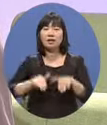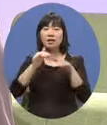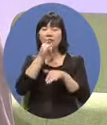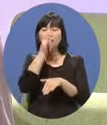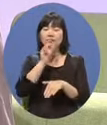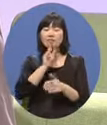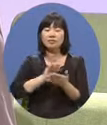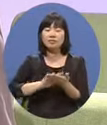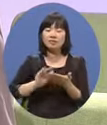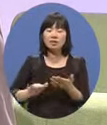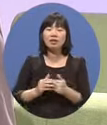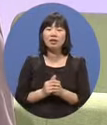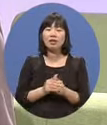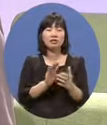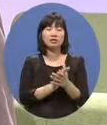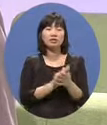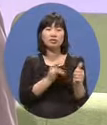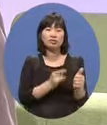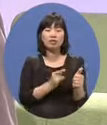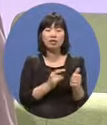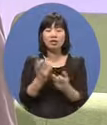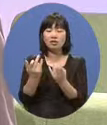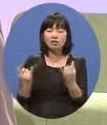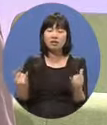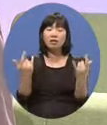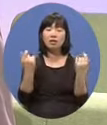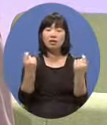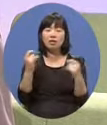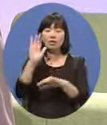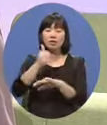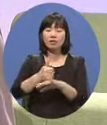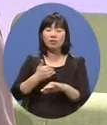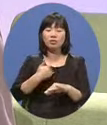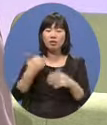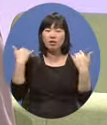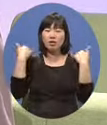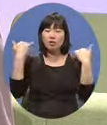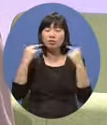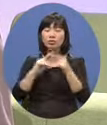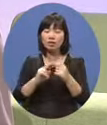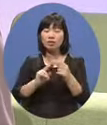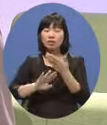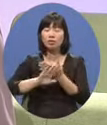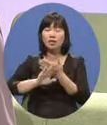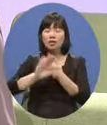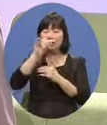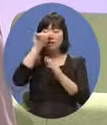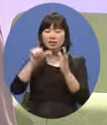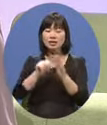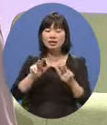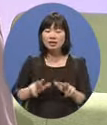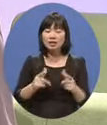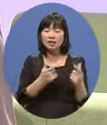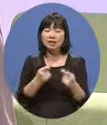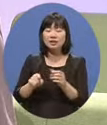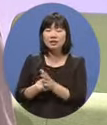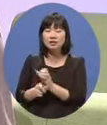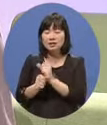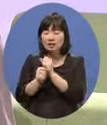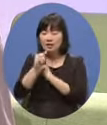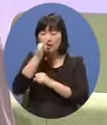있어요. 네. 아이들이 그 친구가 마치 형제처럼 나중에 우리 어른들하고 다르게 평생 이제 같이